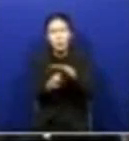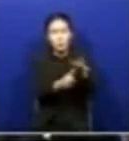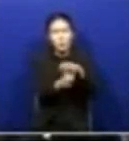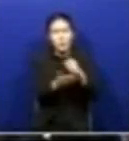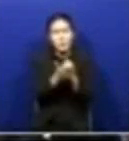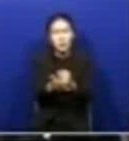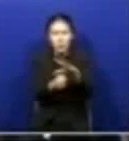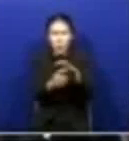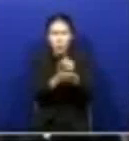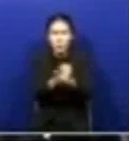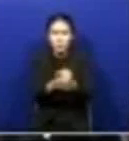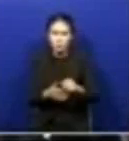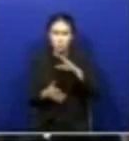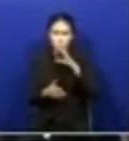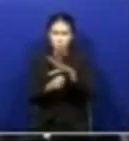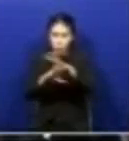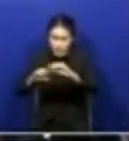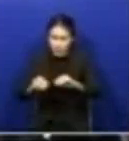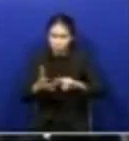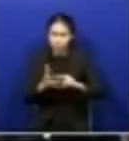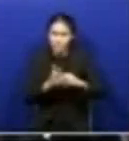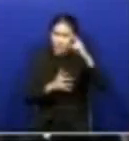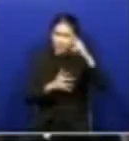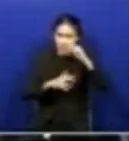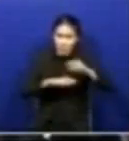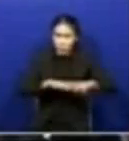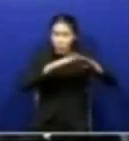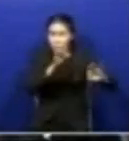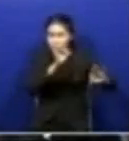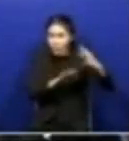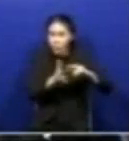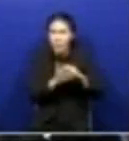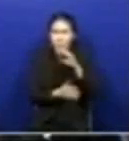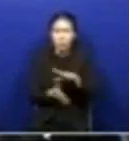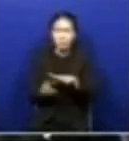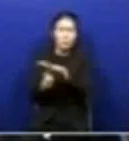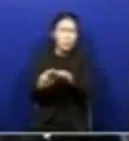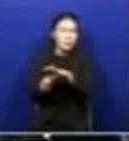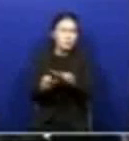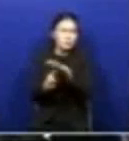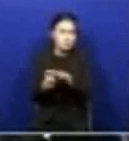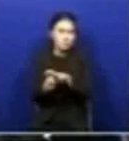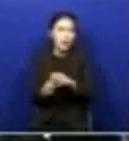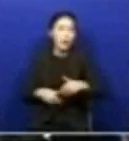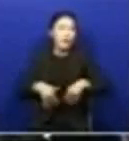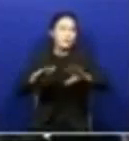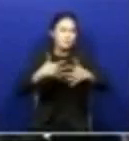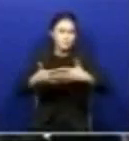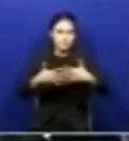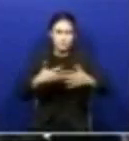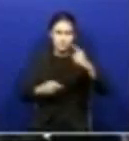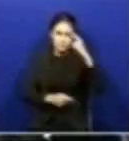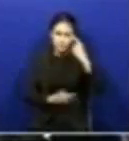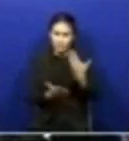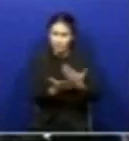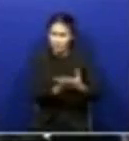ที่ยวนี้ถ้าเกิดน้ำท่วมไฟมาก็อ้างว่าโควิดนะครับอะไรก็โยนเข้าโควิดหมดเอาเถอะไม่เป็นไรไอ้งบ